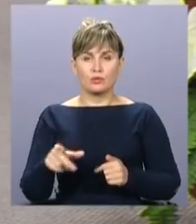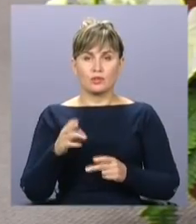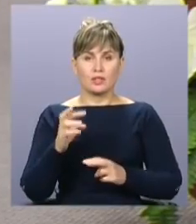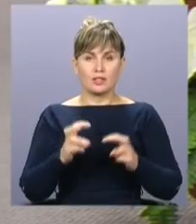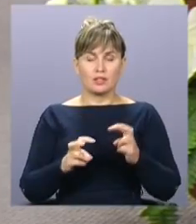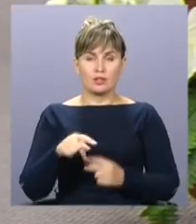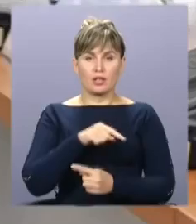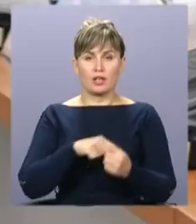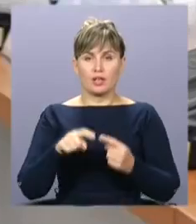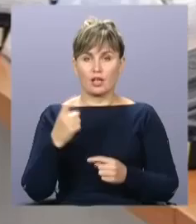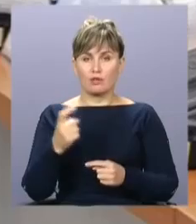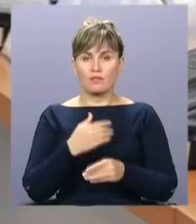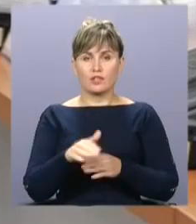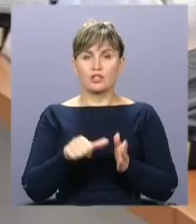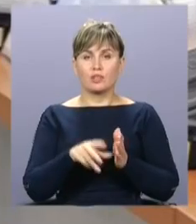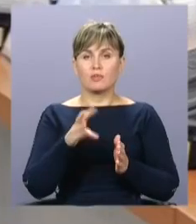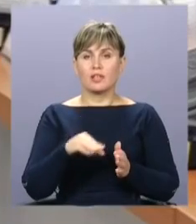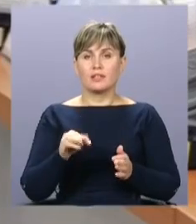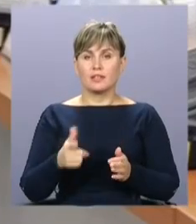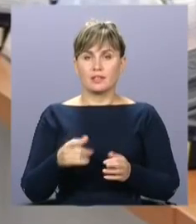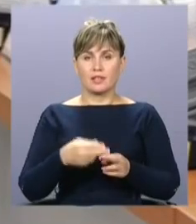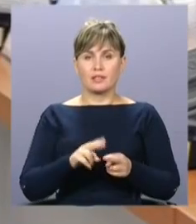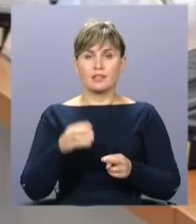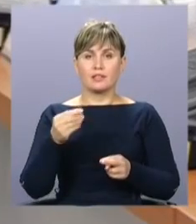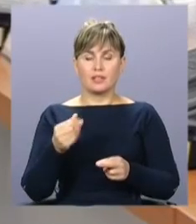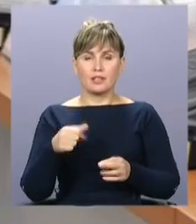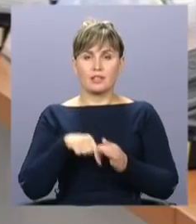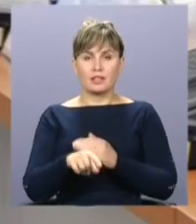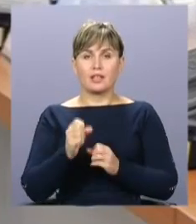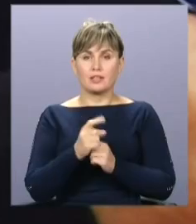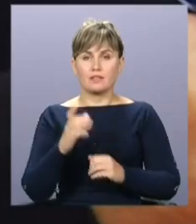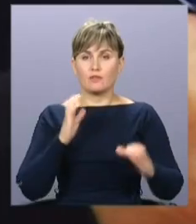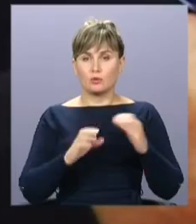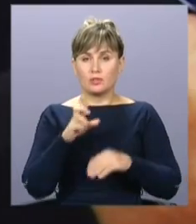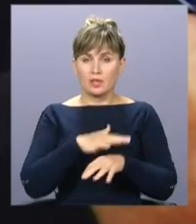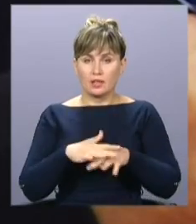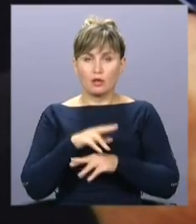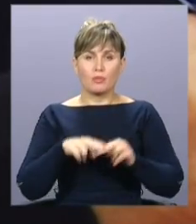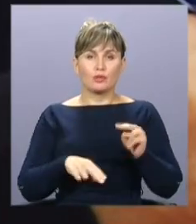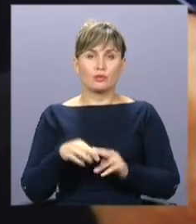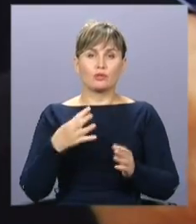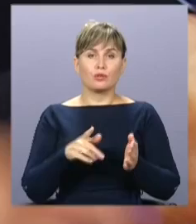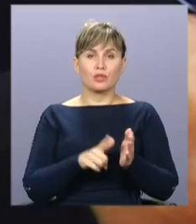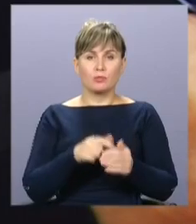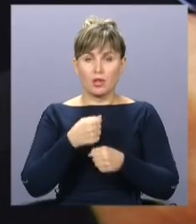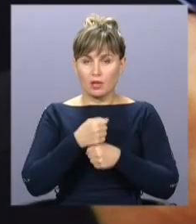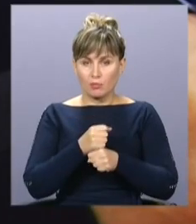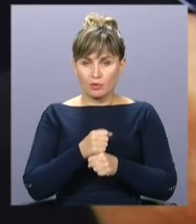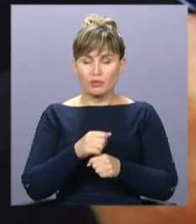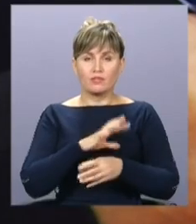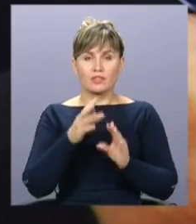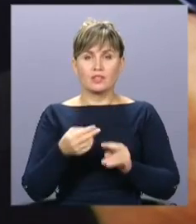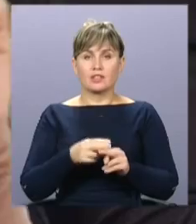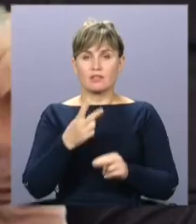индустриальной экономики было выделено 6 миллиардов тенге. На эти деньги на базе 11 вузов страны построено 47 лабораторий, две из